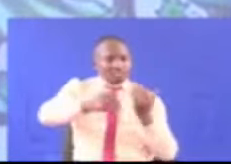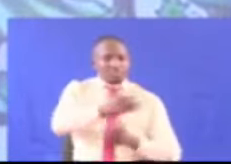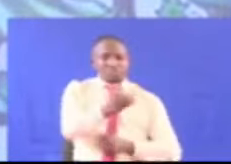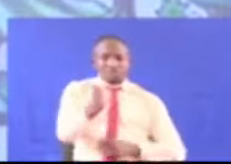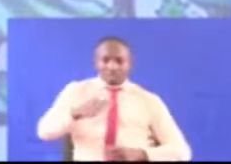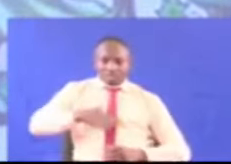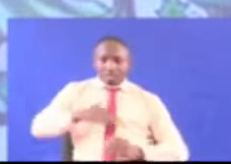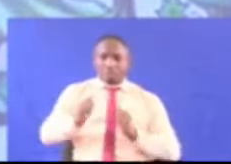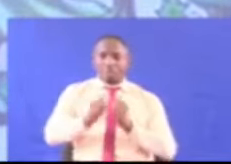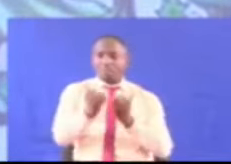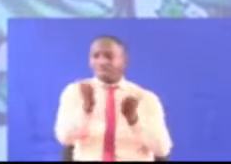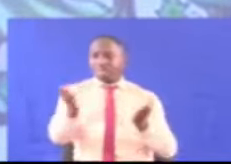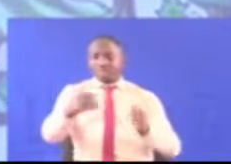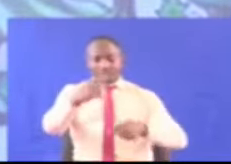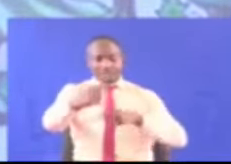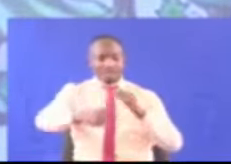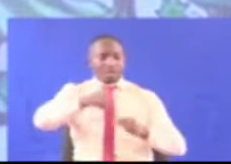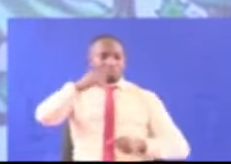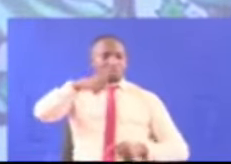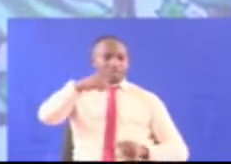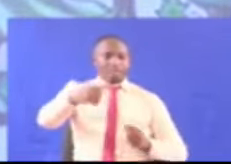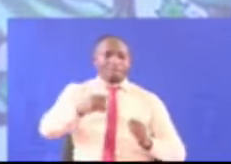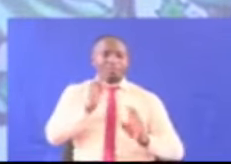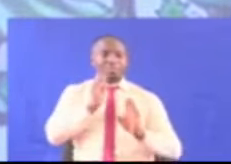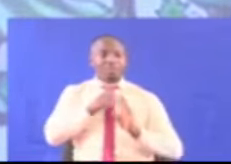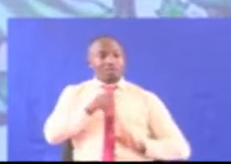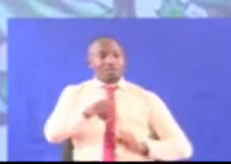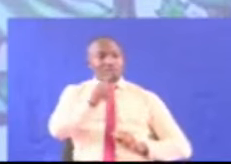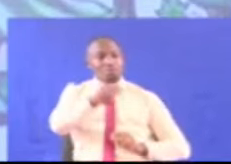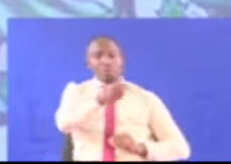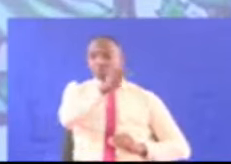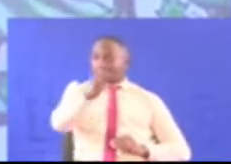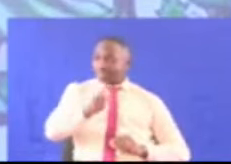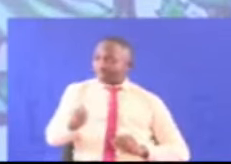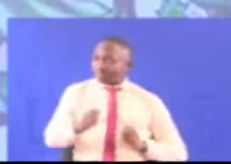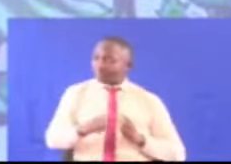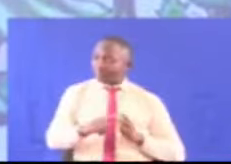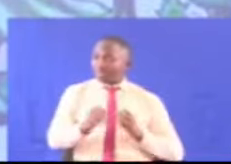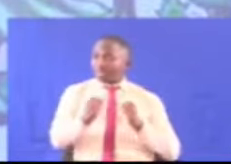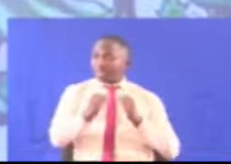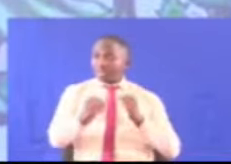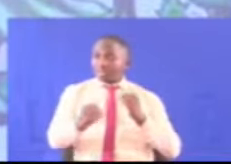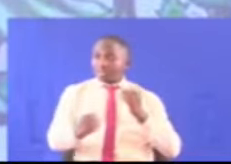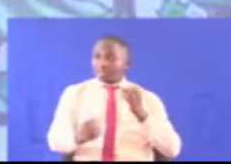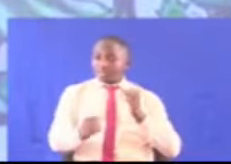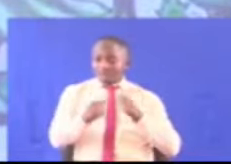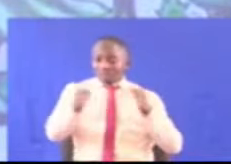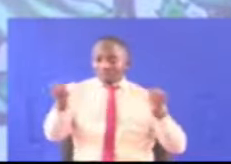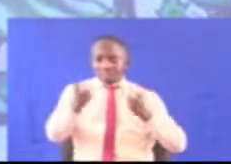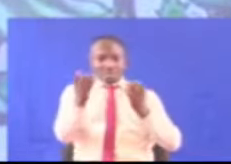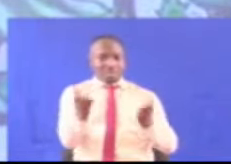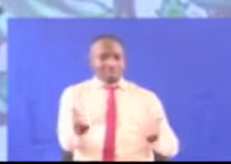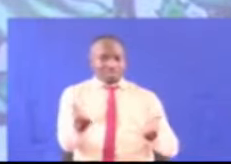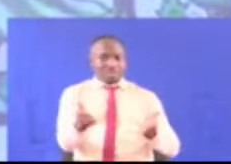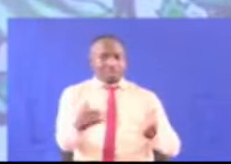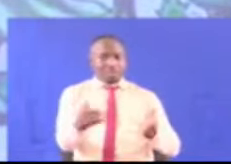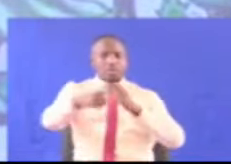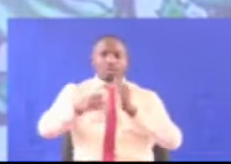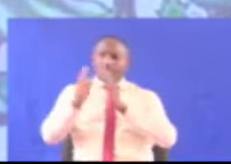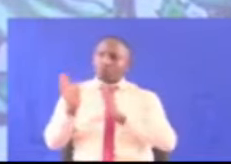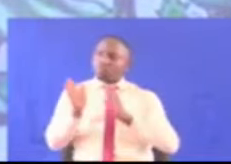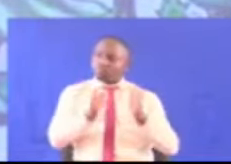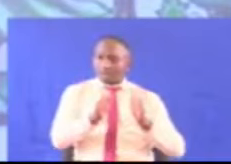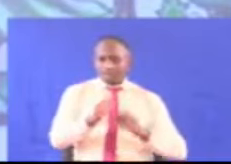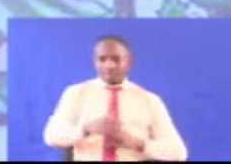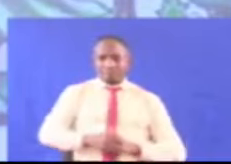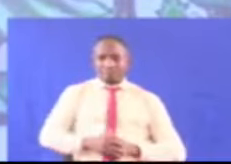wenzangu. Mengine nitaendelea kuzungumza ili Watanzania, nafasi kama hizi zinapotokea na sisi tuendelee kujipanga huko